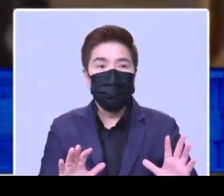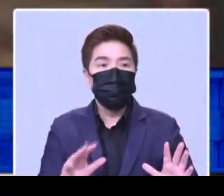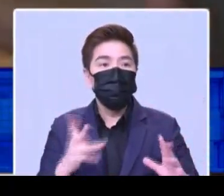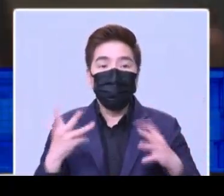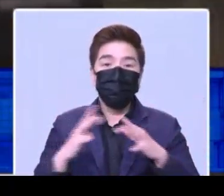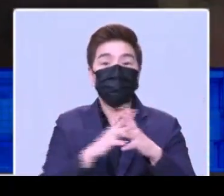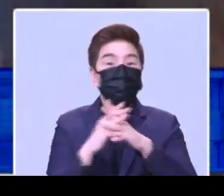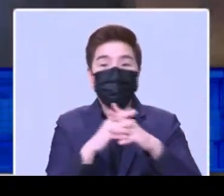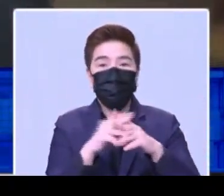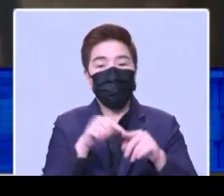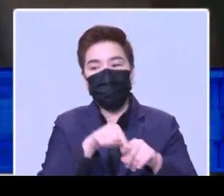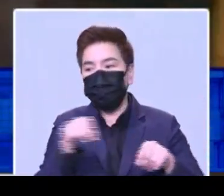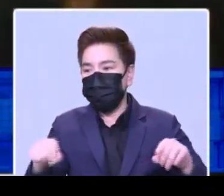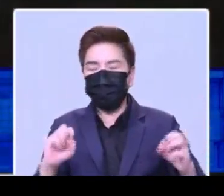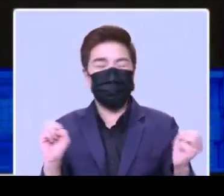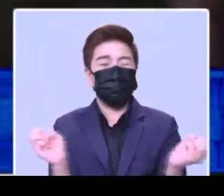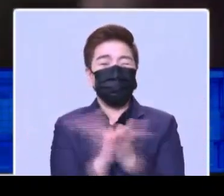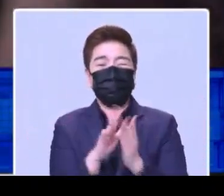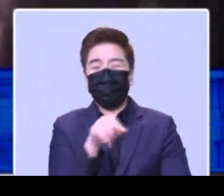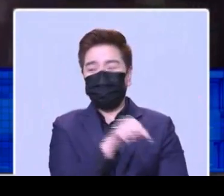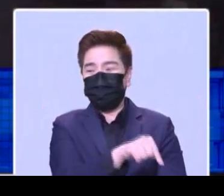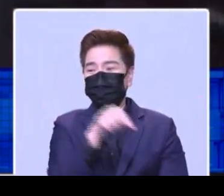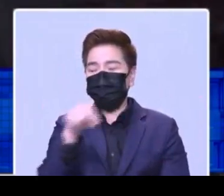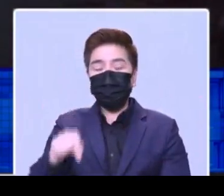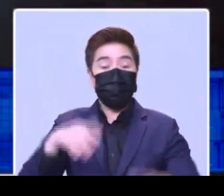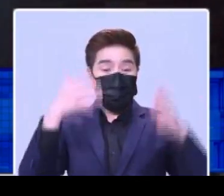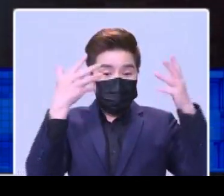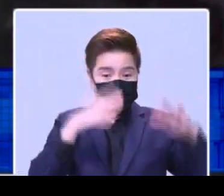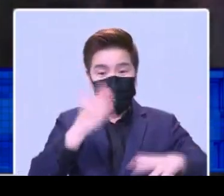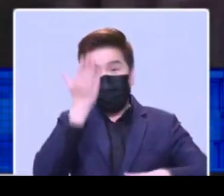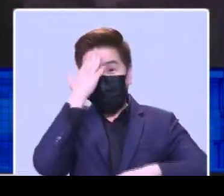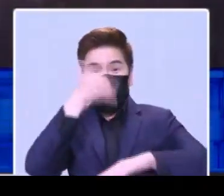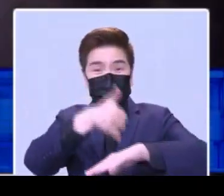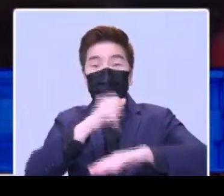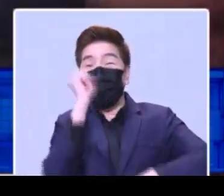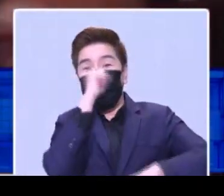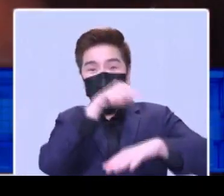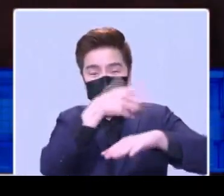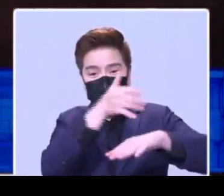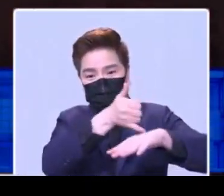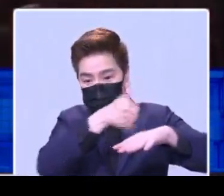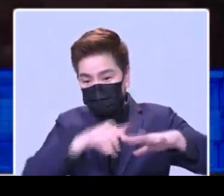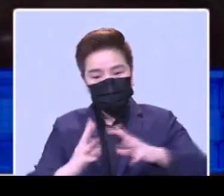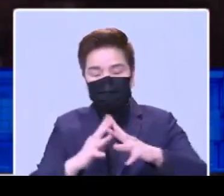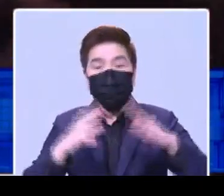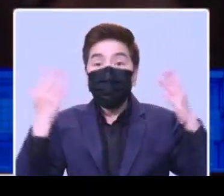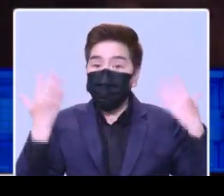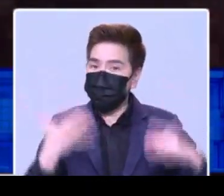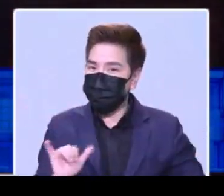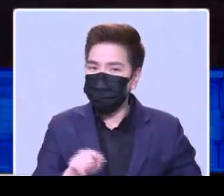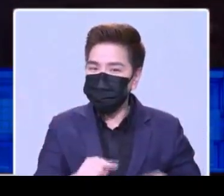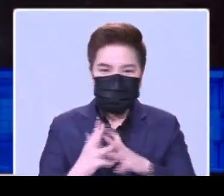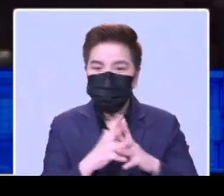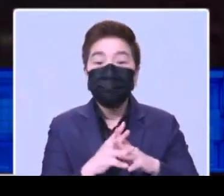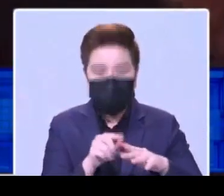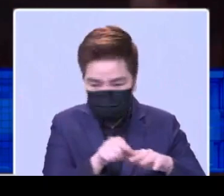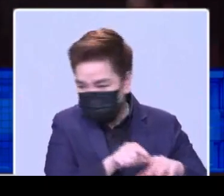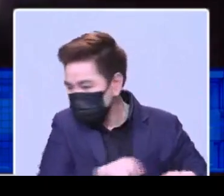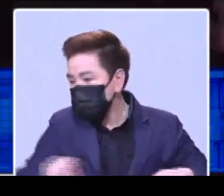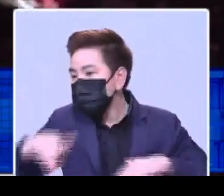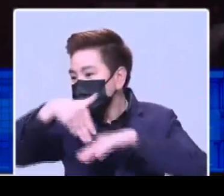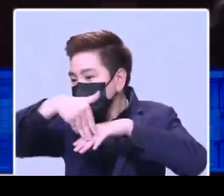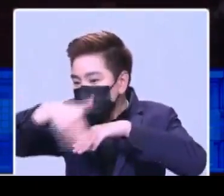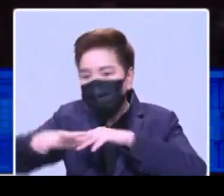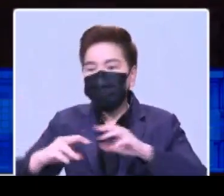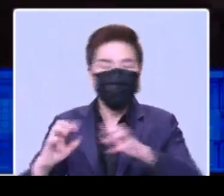ลุ่มวัยรุ่นที่เป็นคู่อริกันเนี่ยพอจบที่หน้าเวทีแต่คู่อริไม่จบฮะตามออกมาตะลุมบอลกัน